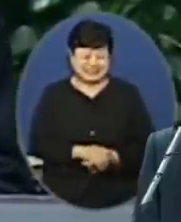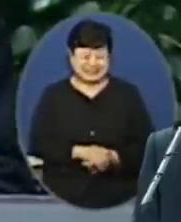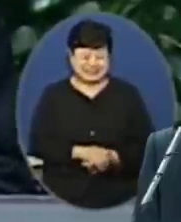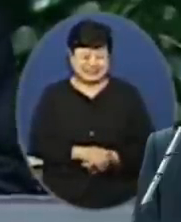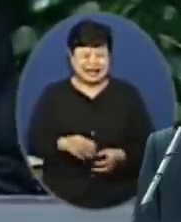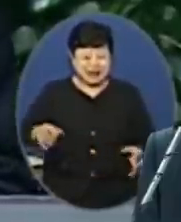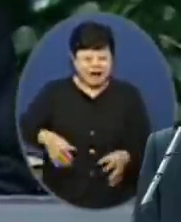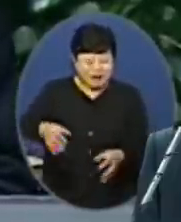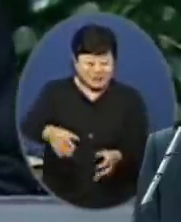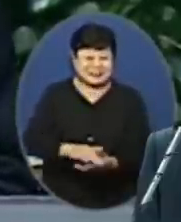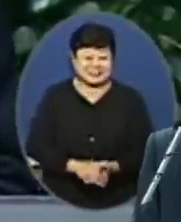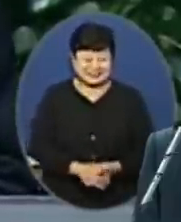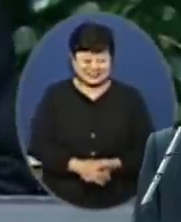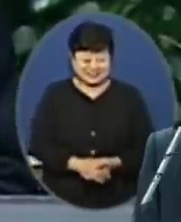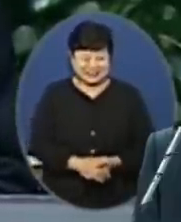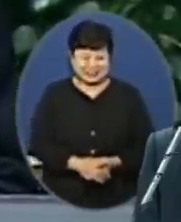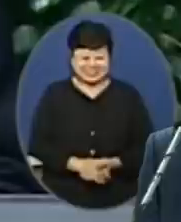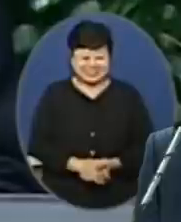그걸 거두어서